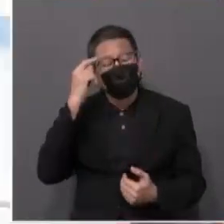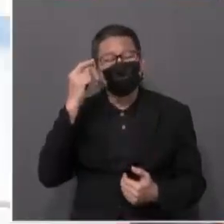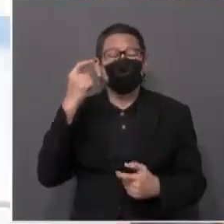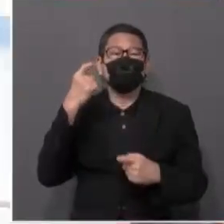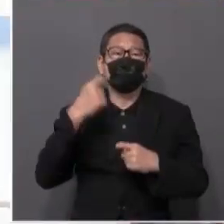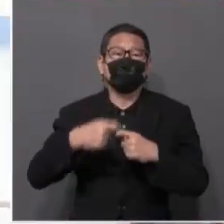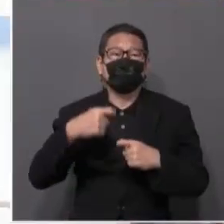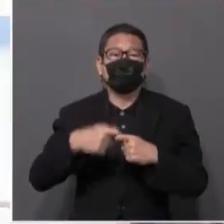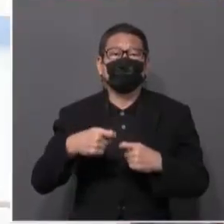ยากที่จะแก้ไขนั่นเองนะครับ